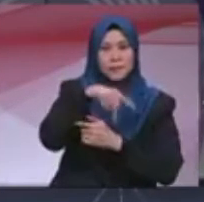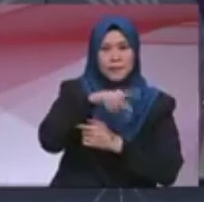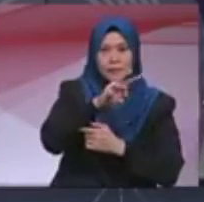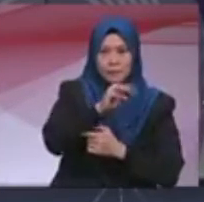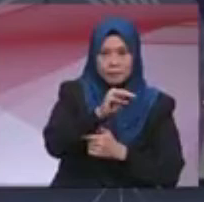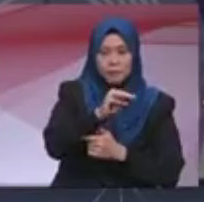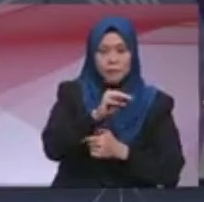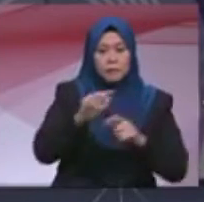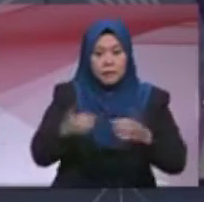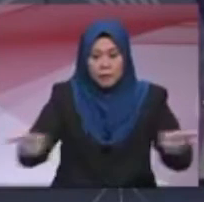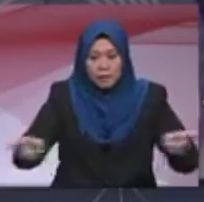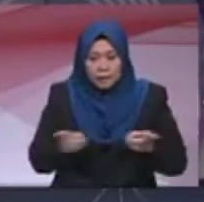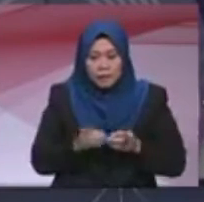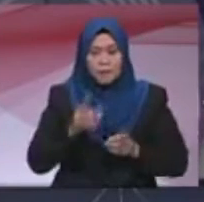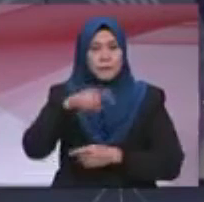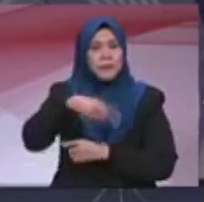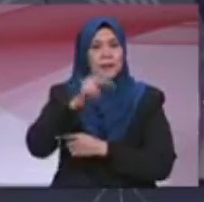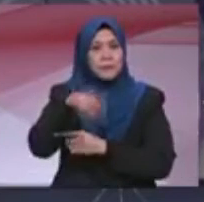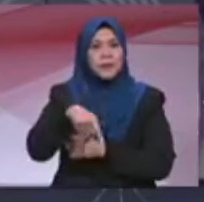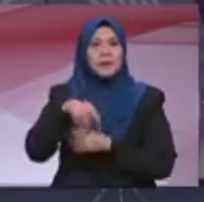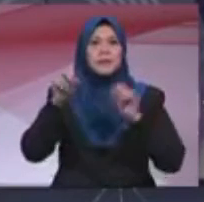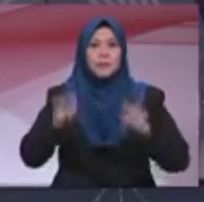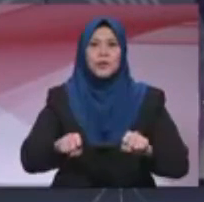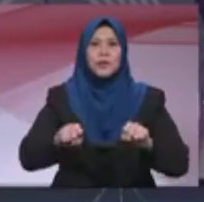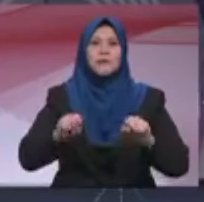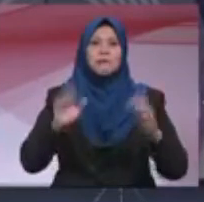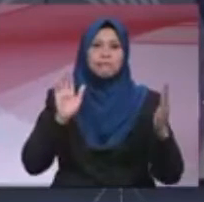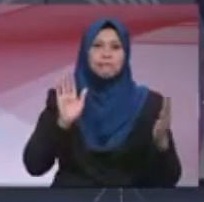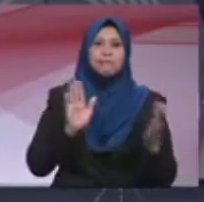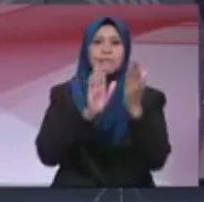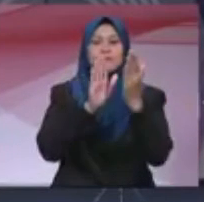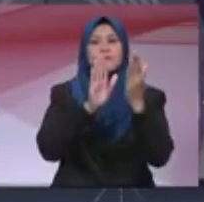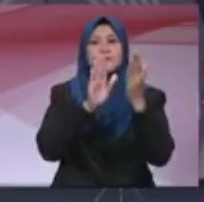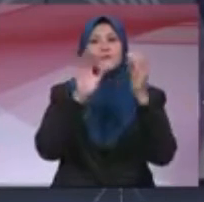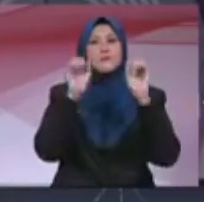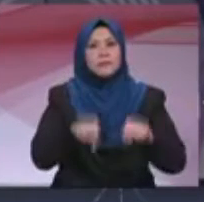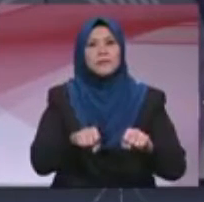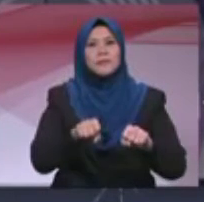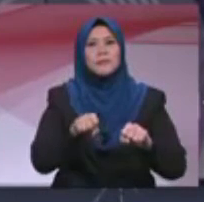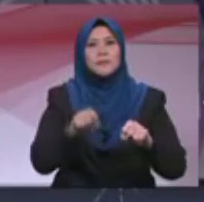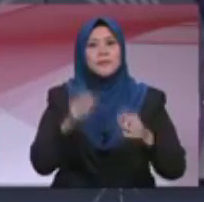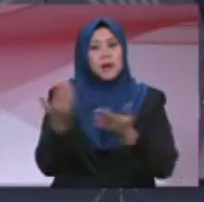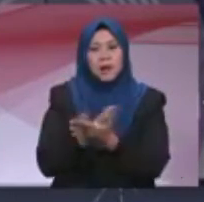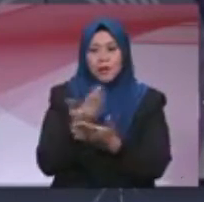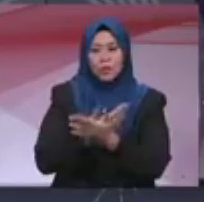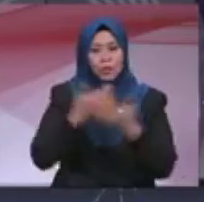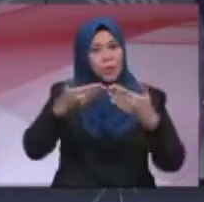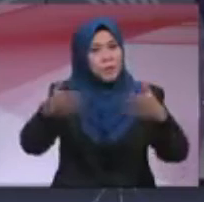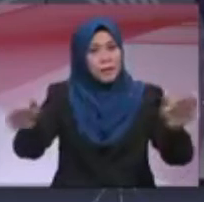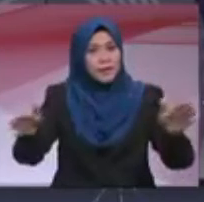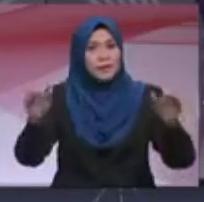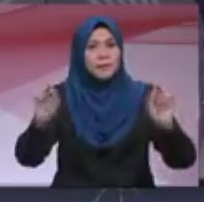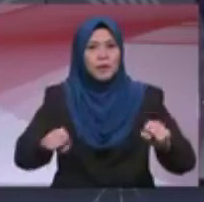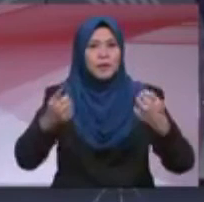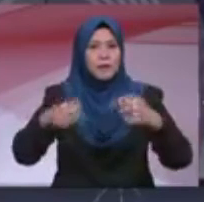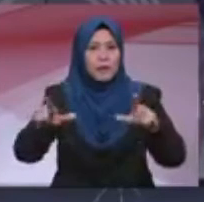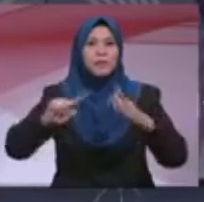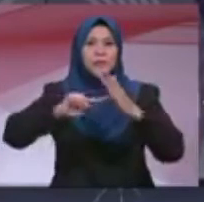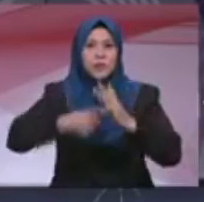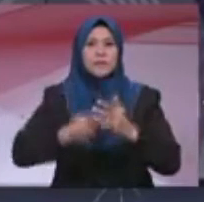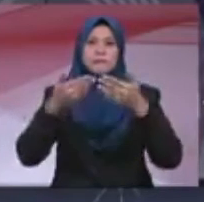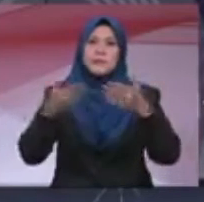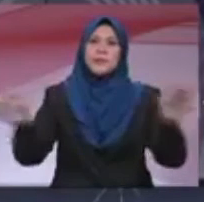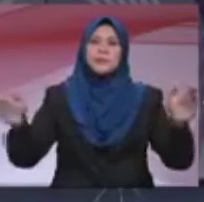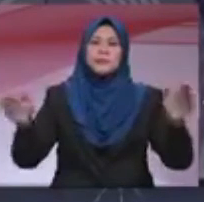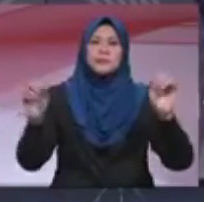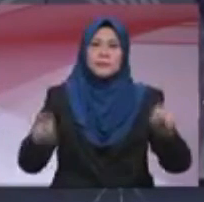PKP dibenarkan beroperasi secara bersemuka. Ya, tadika-tadika ini baru sahaja dibuka dan dibenarkan beroperasi